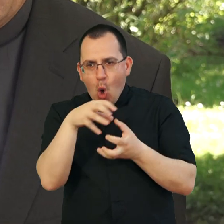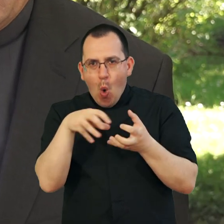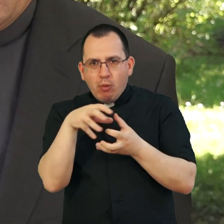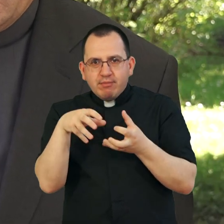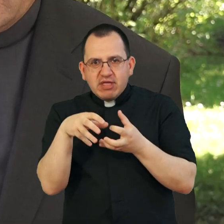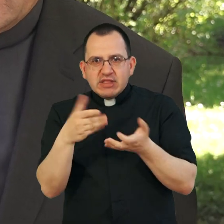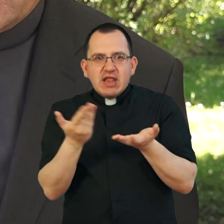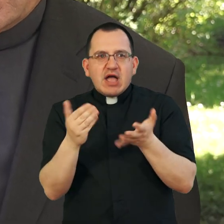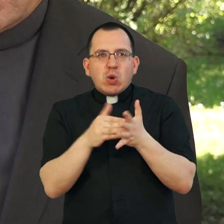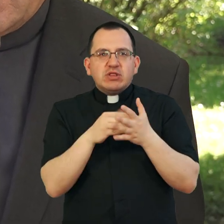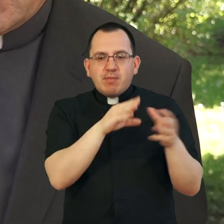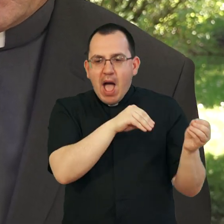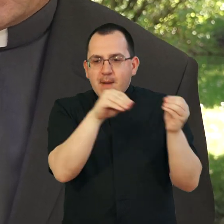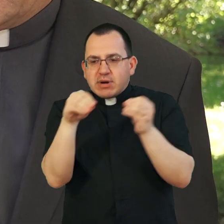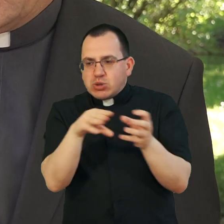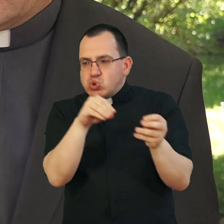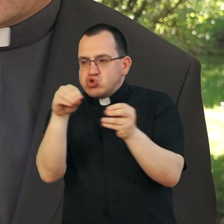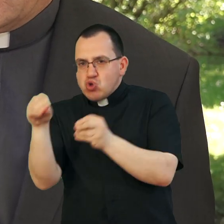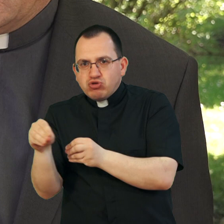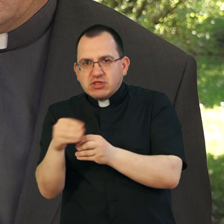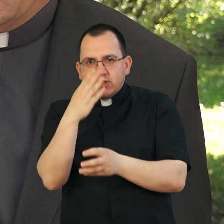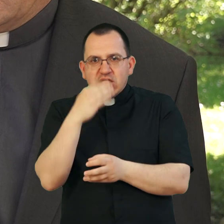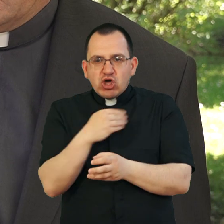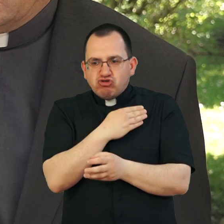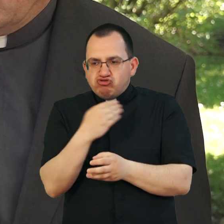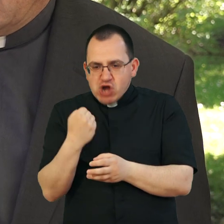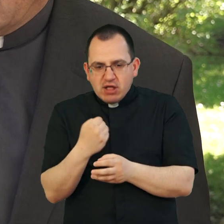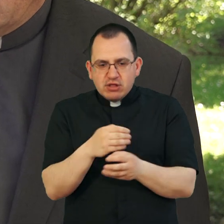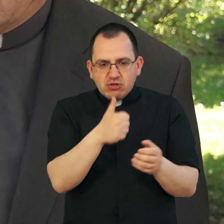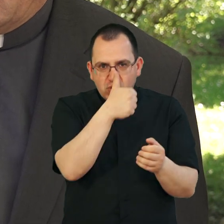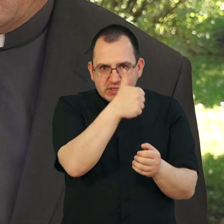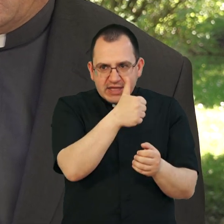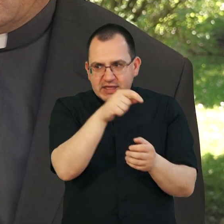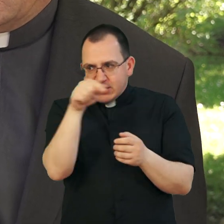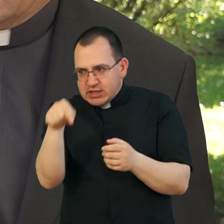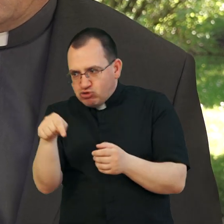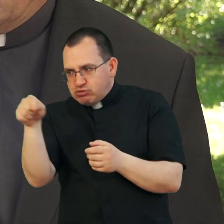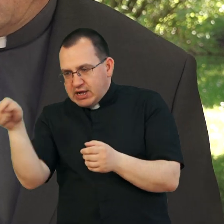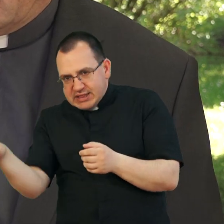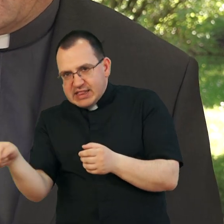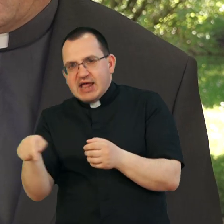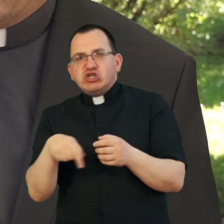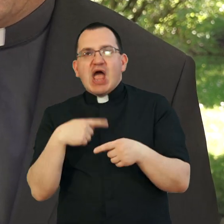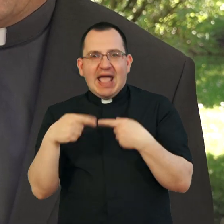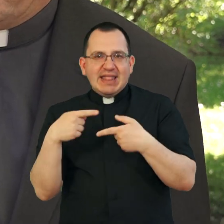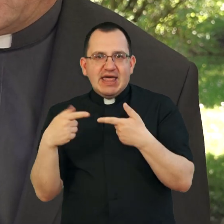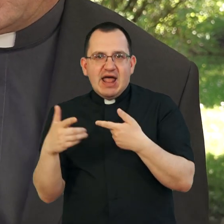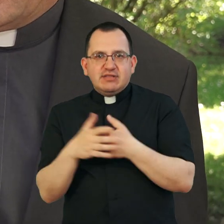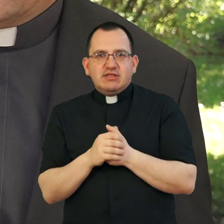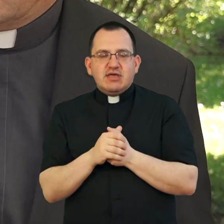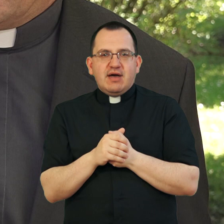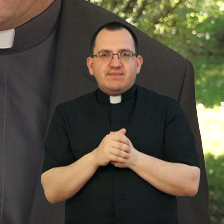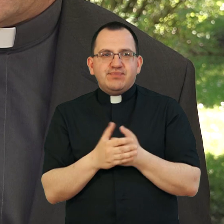prenošenje kršćanskih i evanđelskih vrijednosti i uloga roditelja i uloga djedova i baka